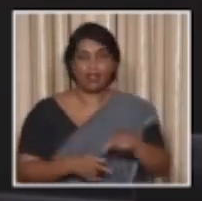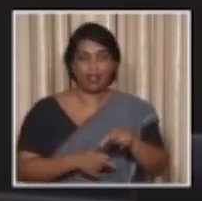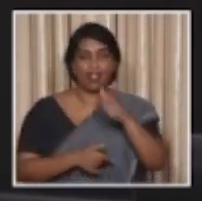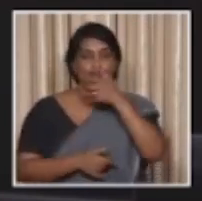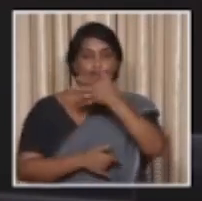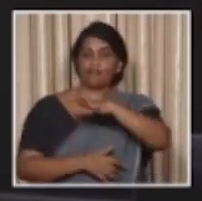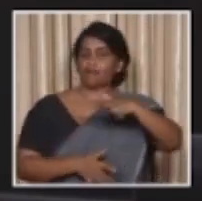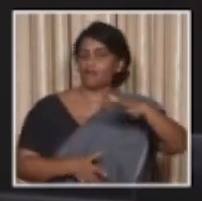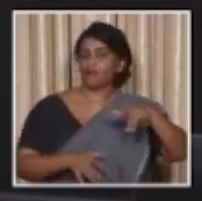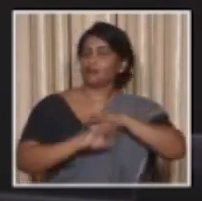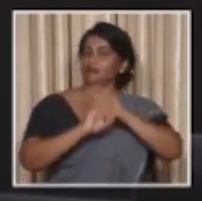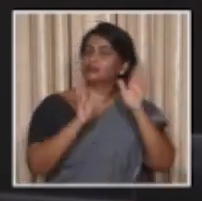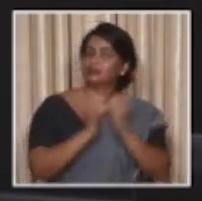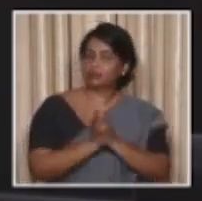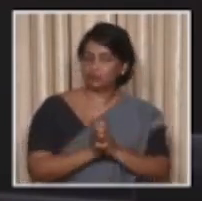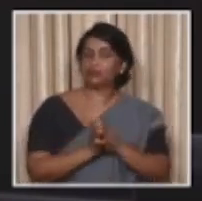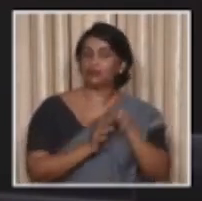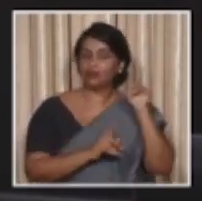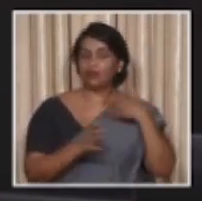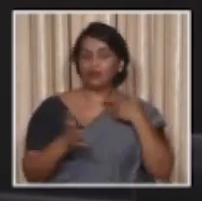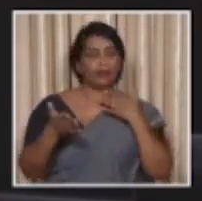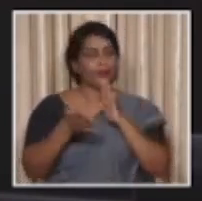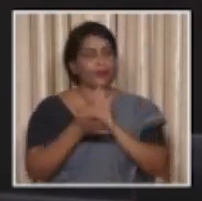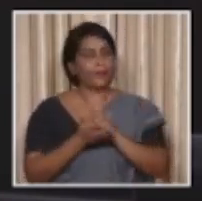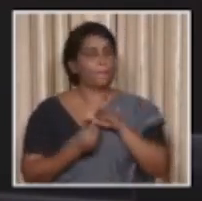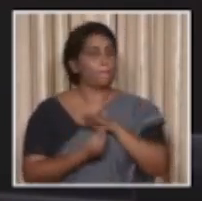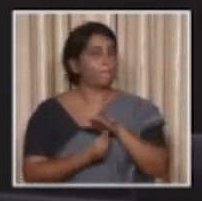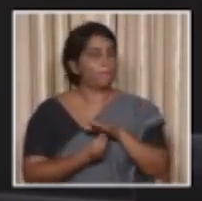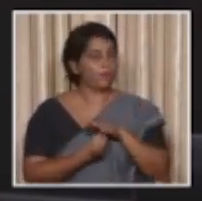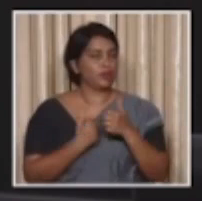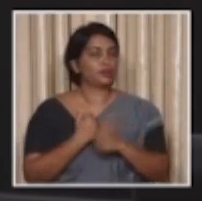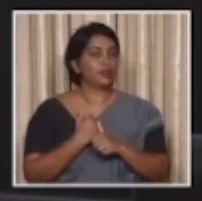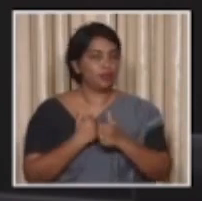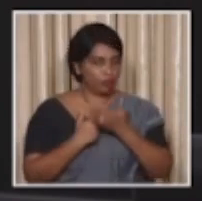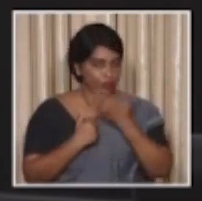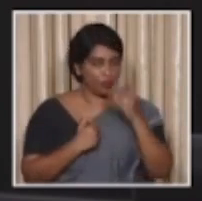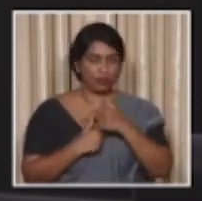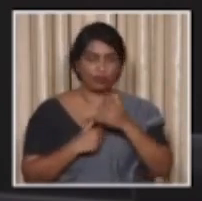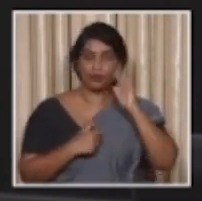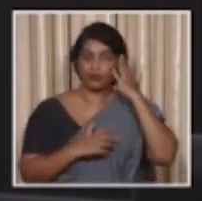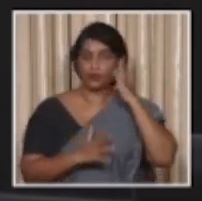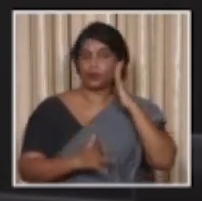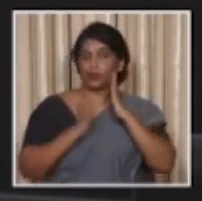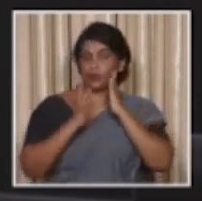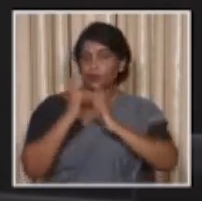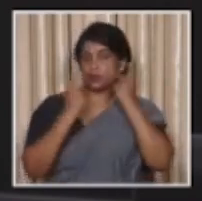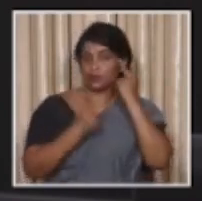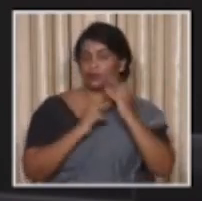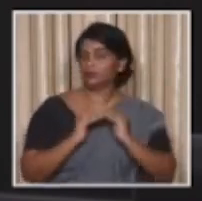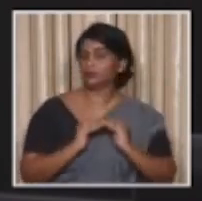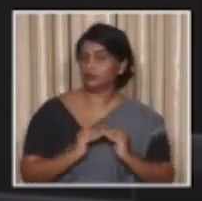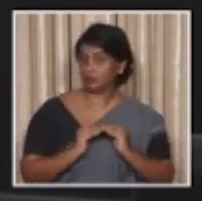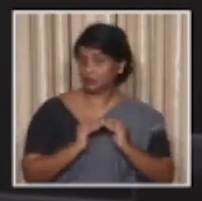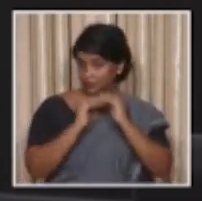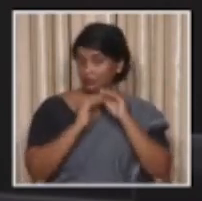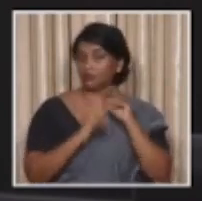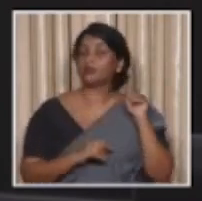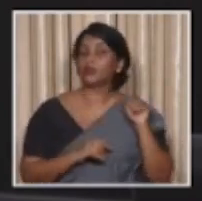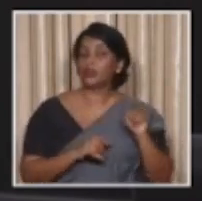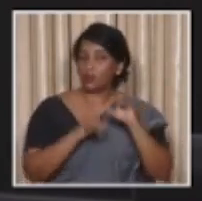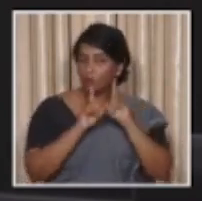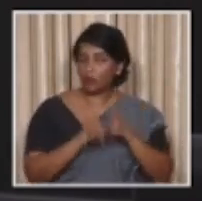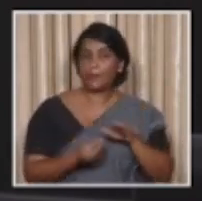පොකුණු වගේ දේවල් එක ඔවුන් ඇසුරු කරන පරිසරයක් අපිට හදන්න පුළුවන්. විශේෂයෙන් සංචාරක ක්ෂේත්‍රය දියුණු කරන්න නම් මෙන්න